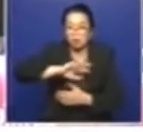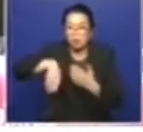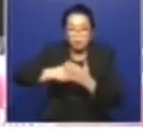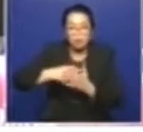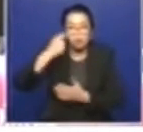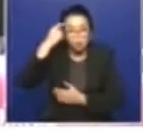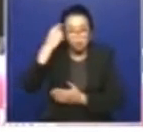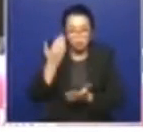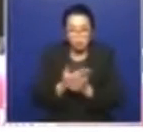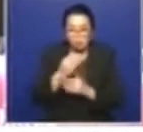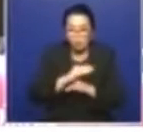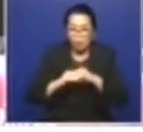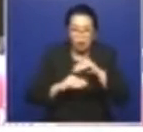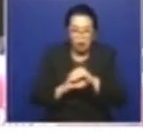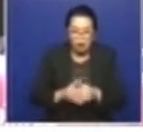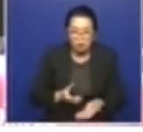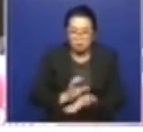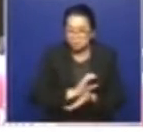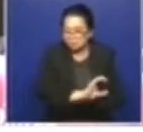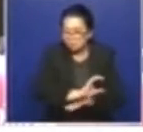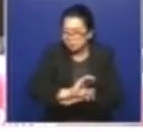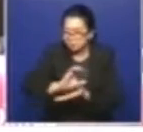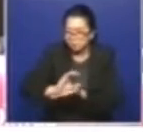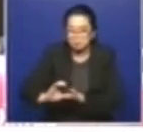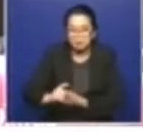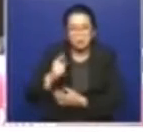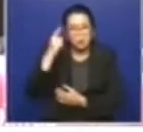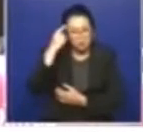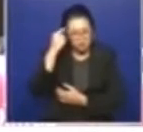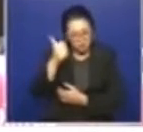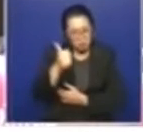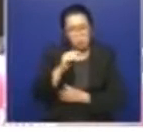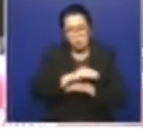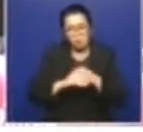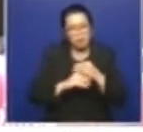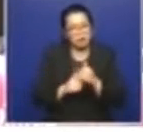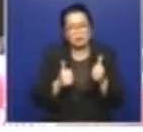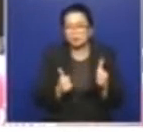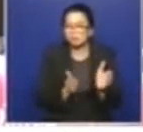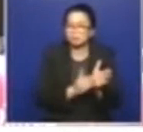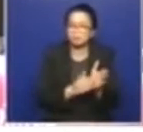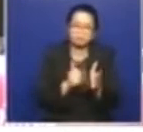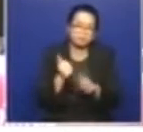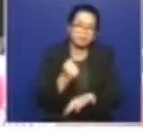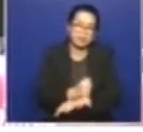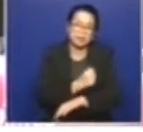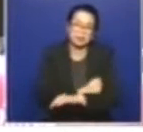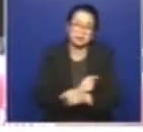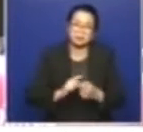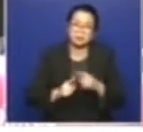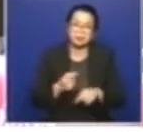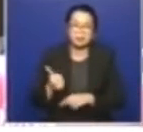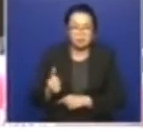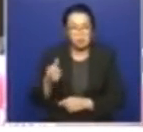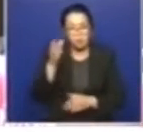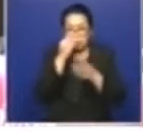ดฉีดโครงการที่ท่านทำวันนี้เนี่ยหลายอย่างคิดดีนะครับชื่นชมเลยคิดดีท่านแรงงานนี่เพื่อนกันนี่เรียนรู้เร็วม